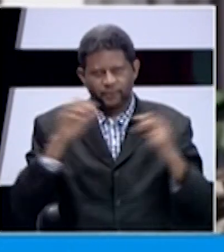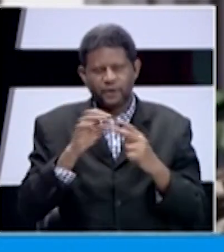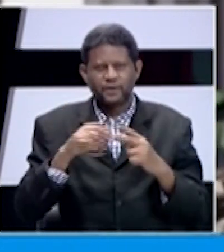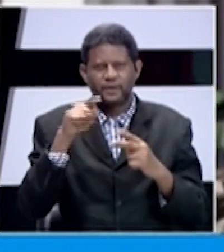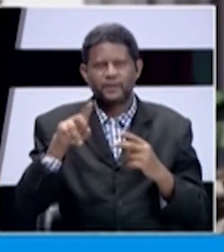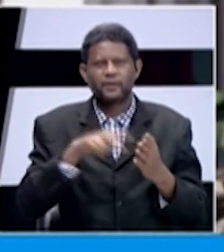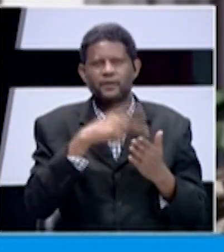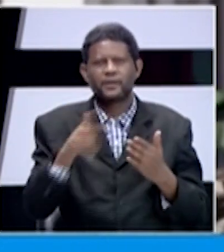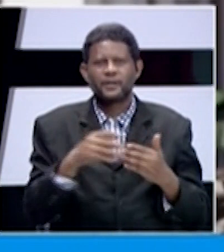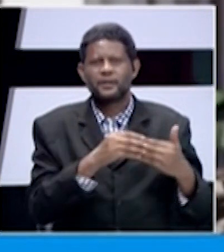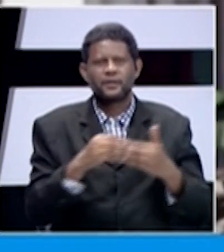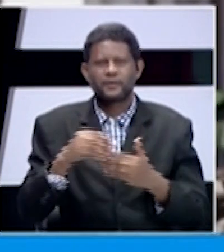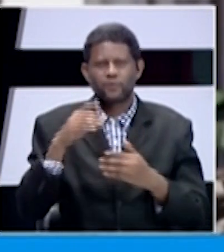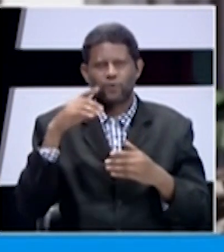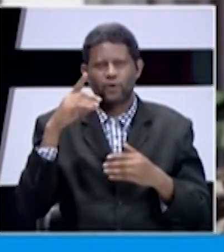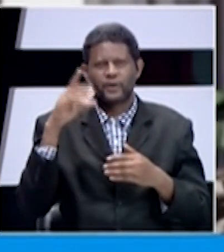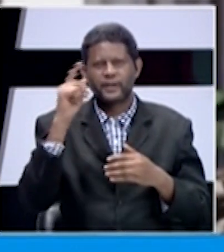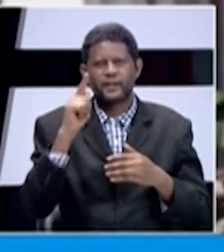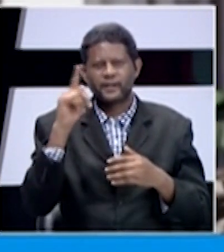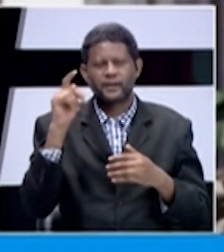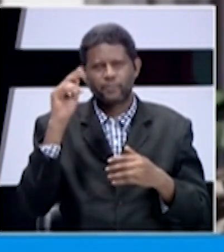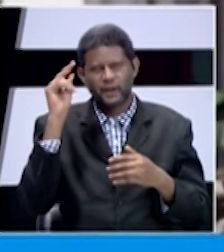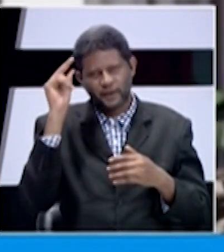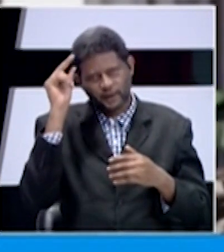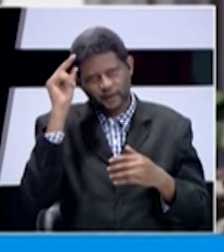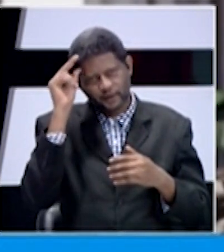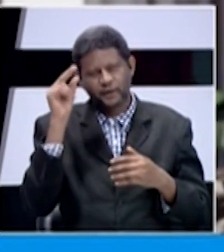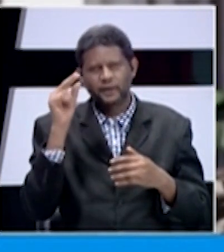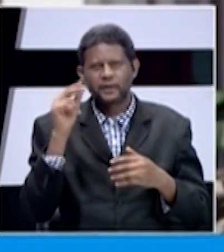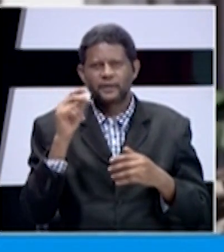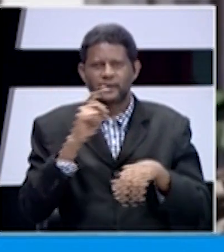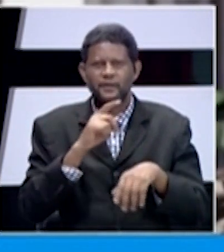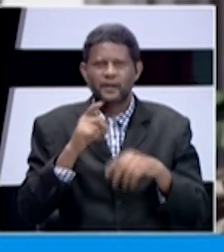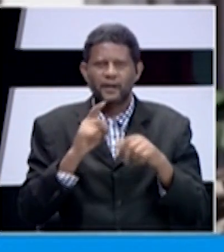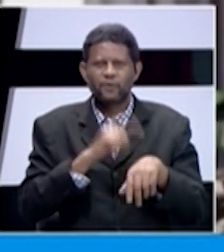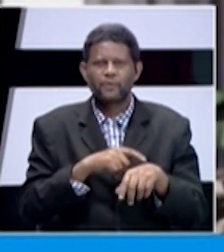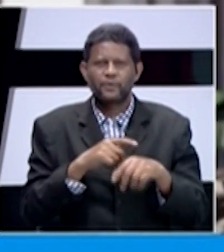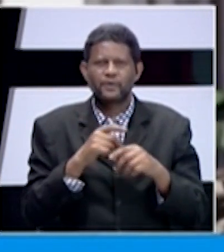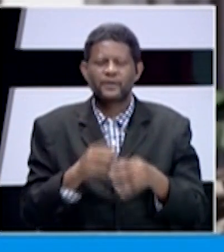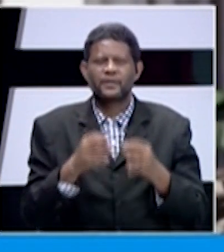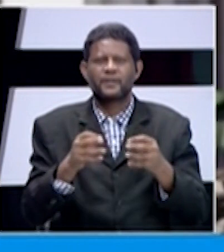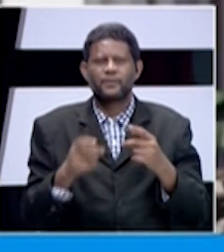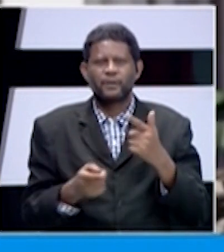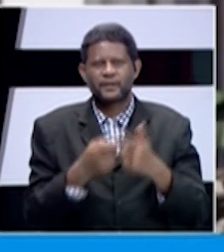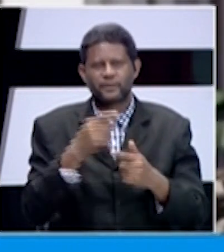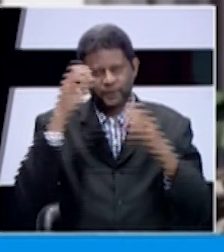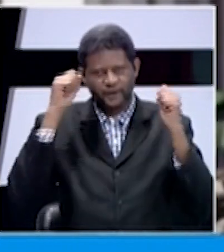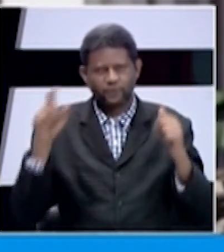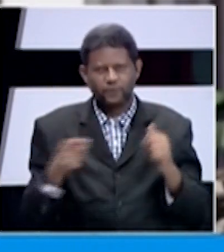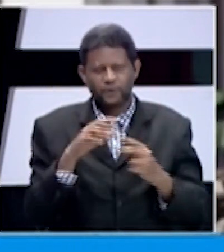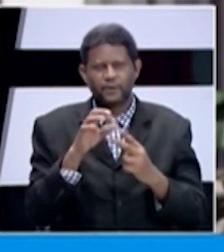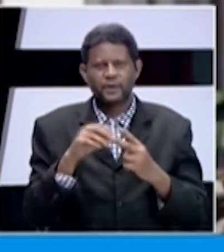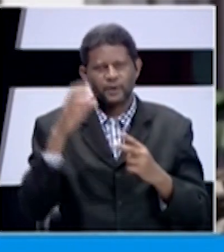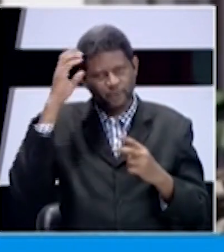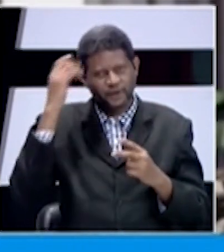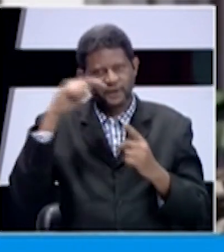زمرحه كورونيل اسيم غويتا دما غيزاو مكتل بريزيدنت مساغاغر اوان خوينلوم اذا حدو تشمسريتو زلو منغستي